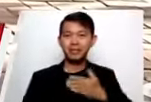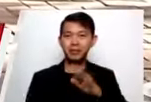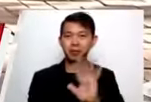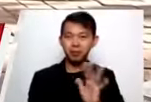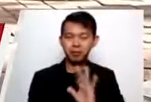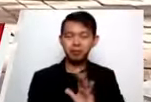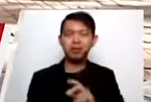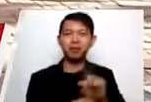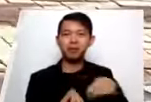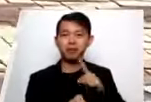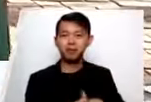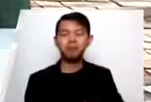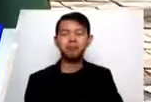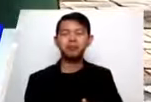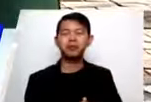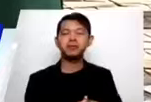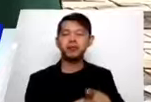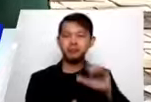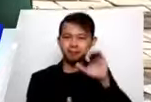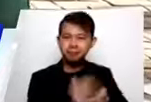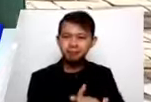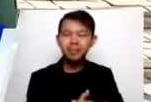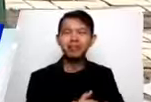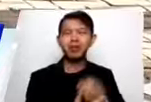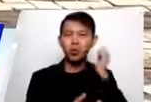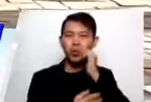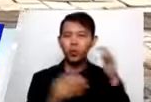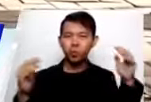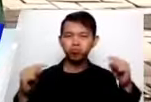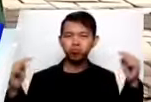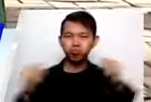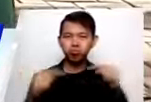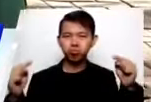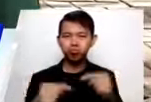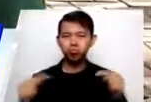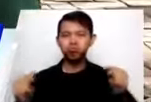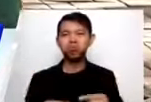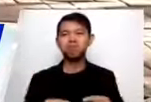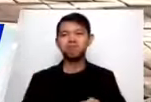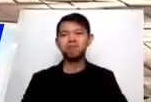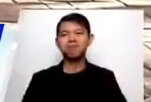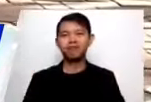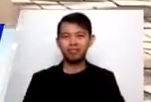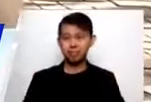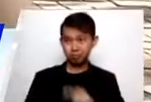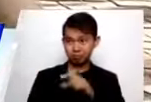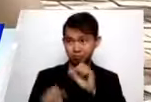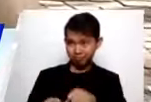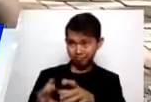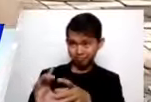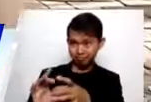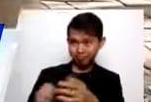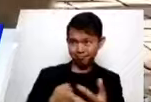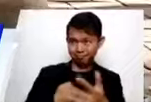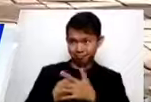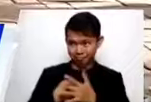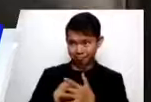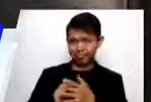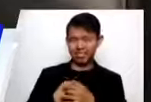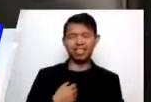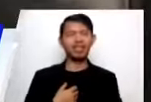Pinamigay niya yung asawa niya. Nakaka-relate ka ba dito? Oo. Hindi. Mag-uusap tayo mamaya